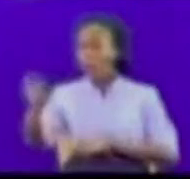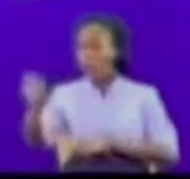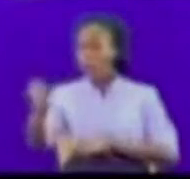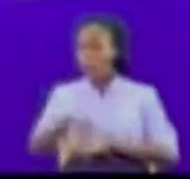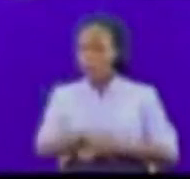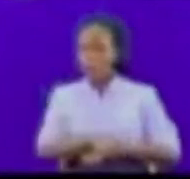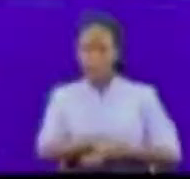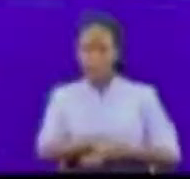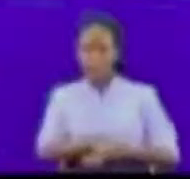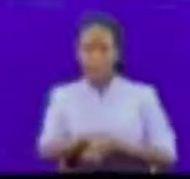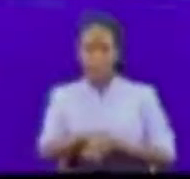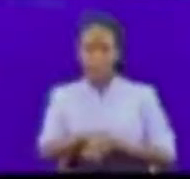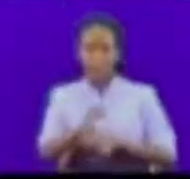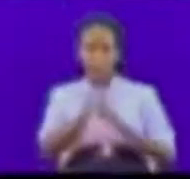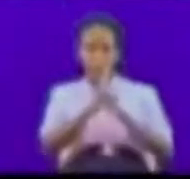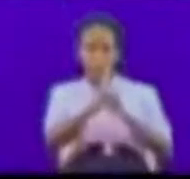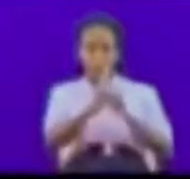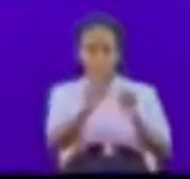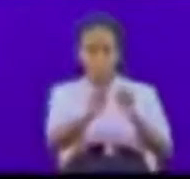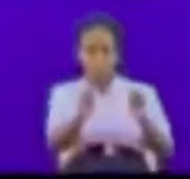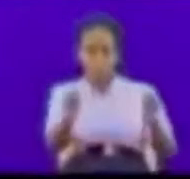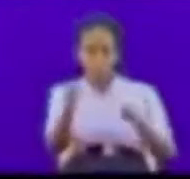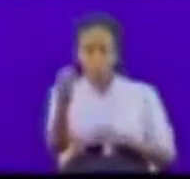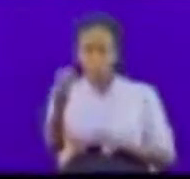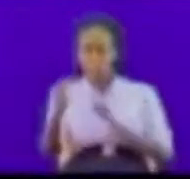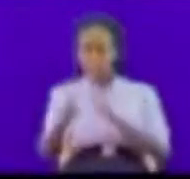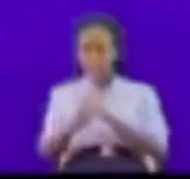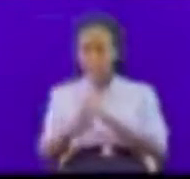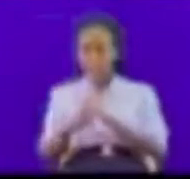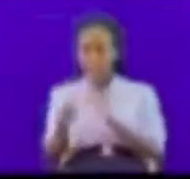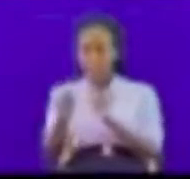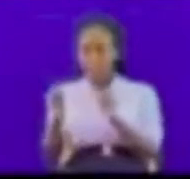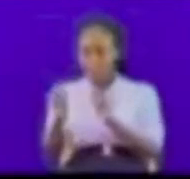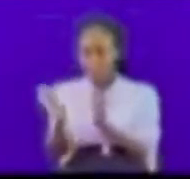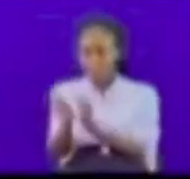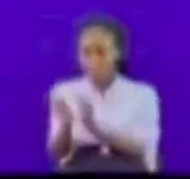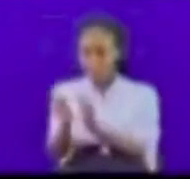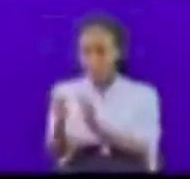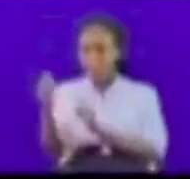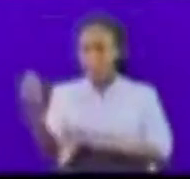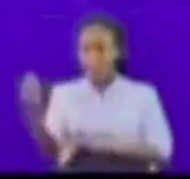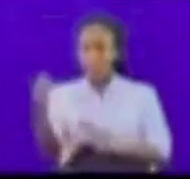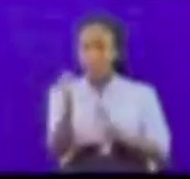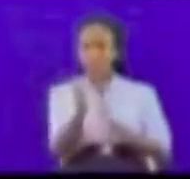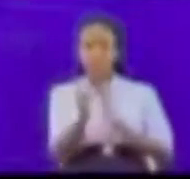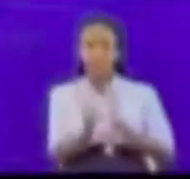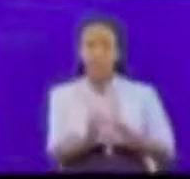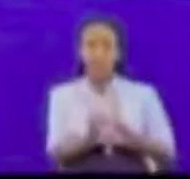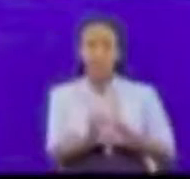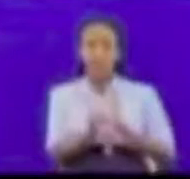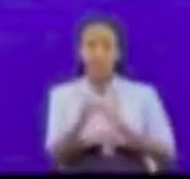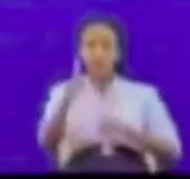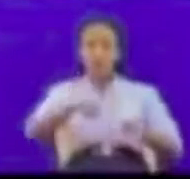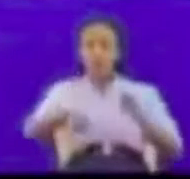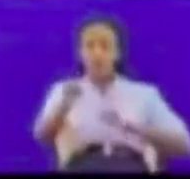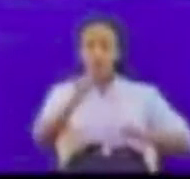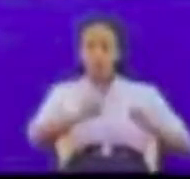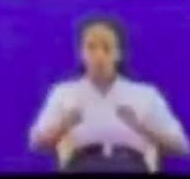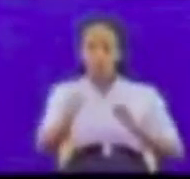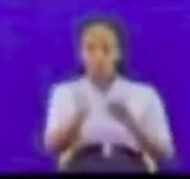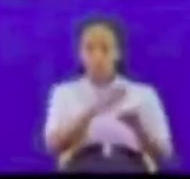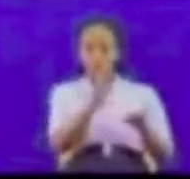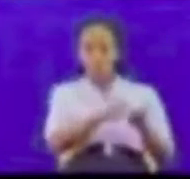Hivyo, kwa mujibu wa kifungu cha 37, kifungu kidogo cha 3, cha sheria ya taifa ya uchaguzi, sura ya